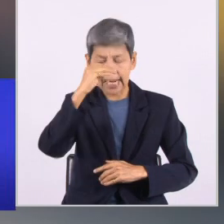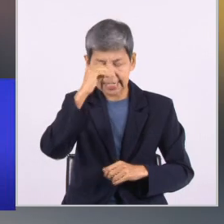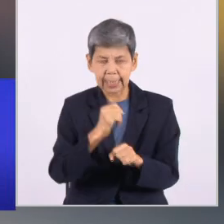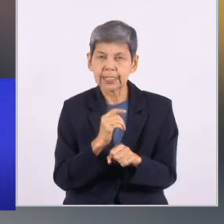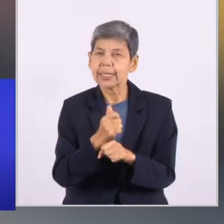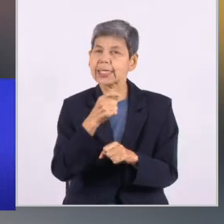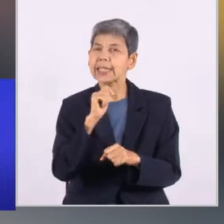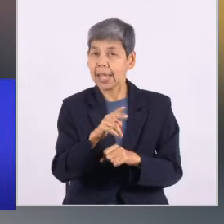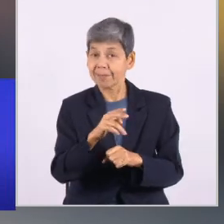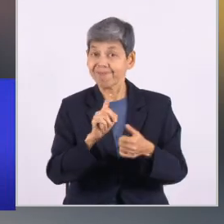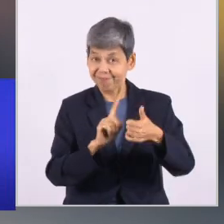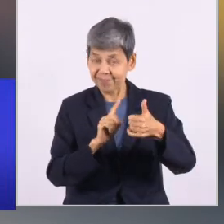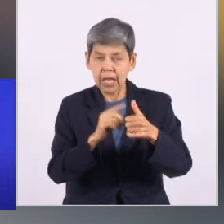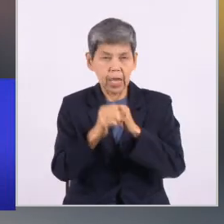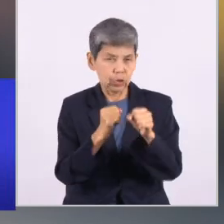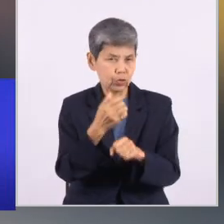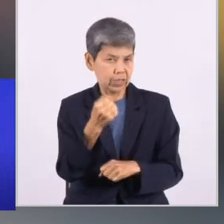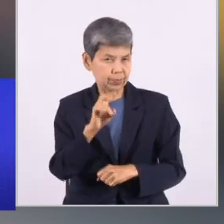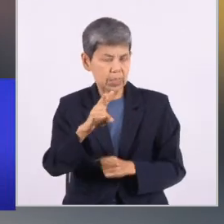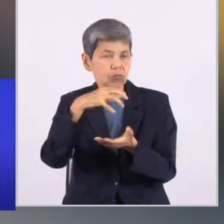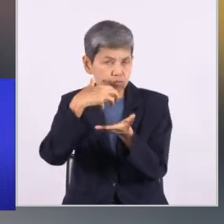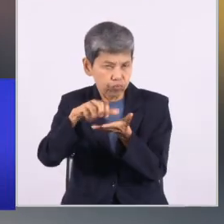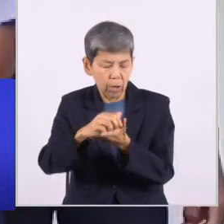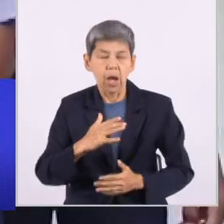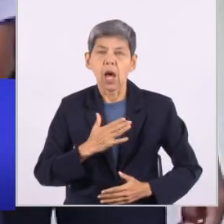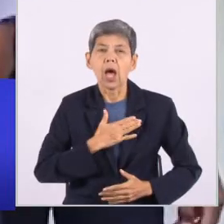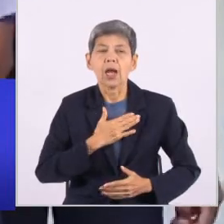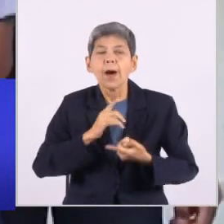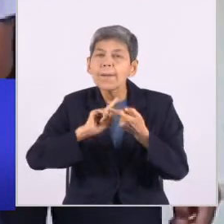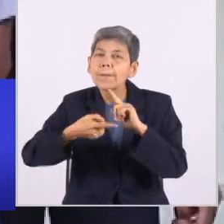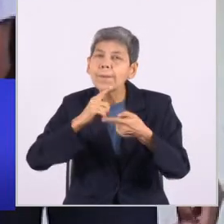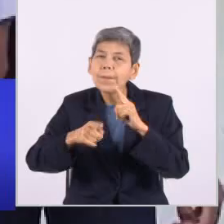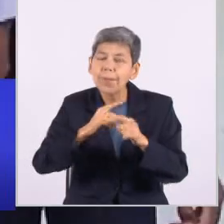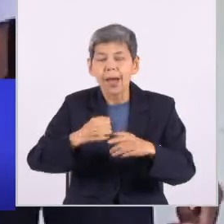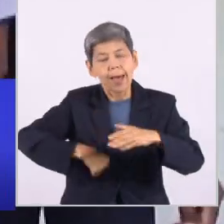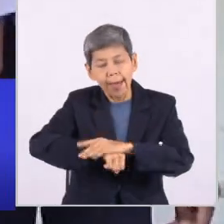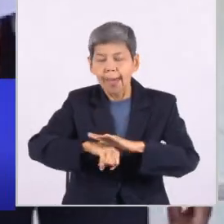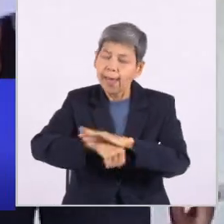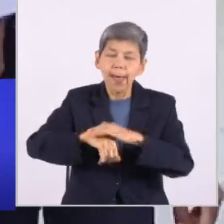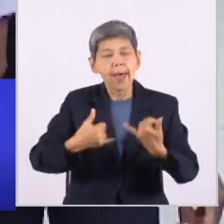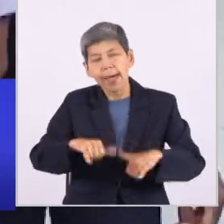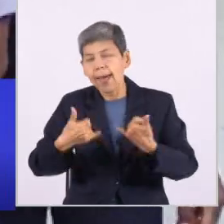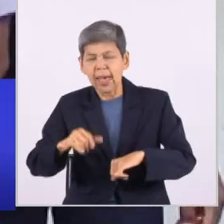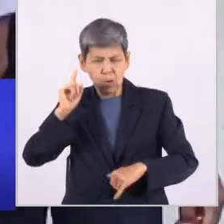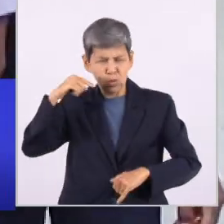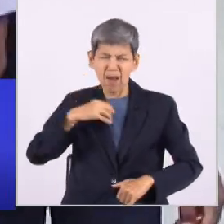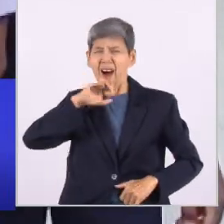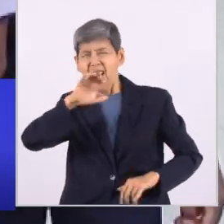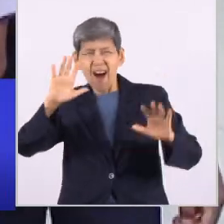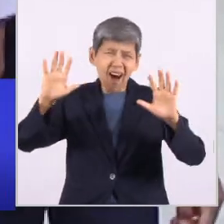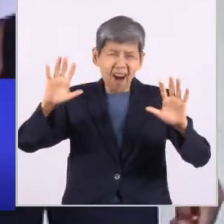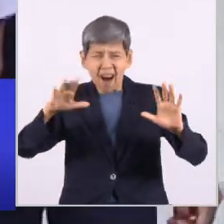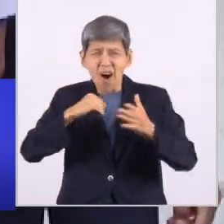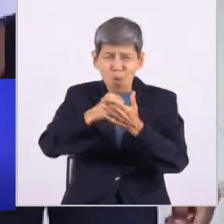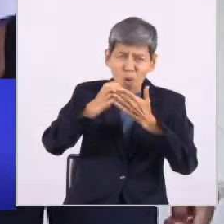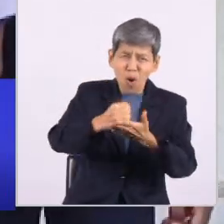intouchสระอีหน้าอายุ 17ปีน้องเล่าให้ฟังบอกว่าตอนนั้นเนี่ยตัวเองกับเพื่อนๆก็เล่นฟุตบอลอยู่นะคะเห็นหญิงคนนึงตะโกนร้องขอความช่วยเหลือ